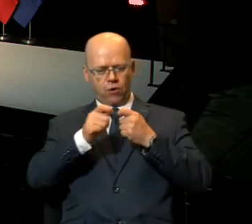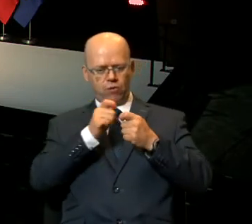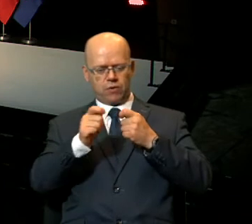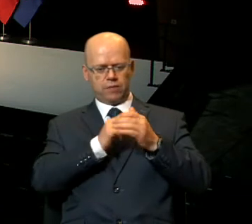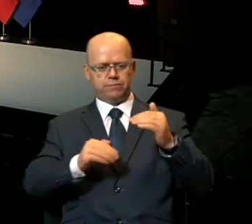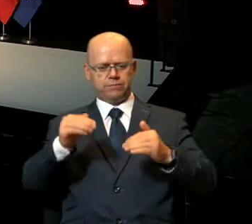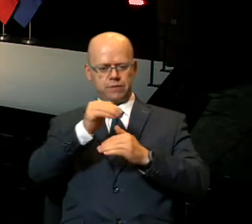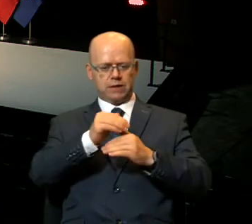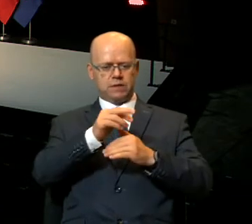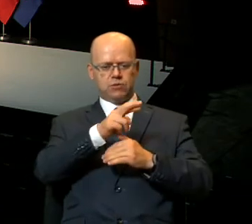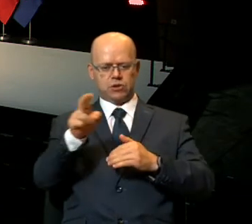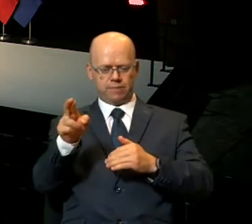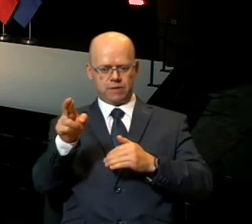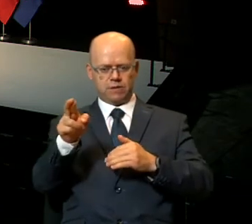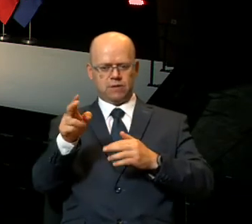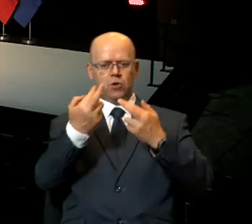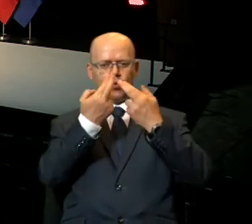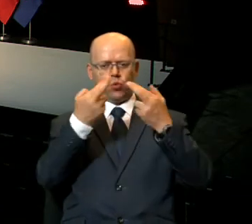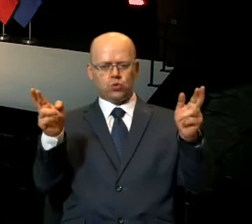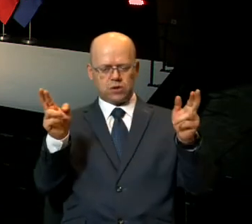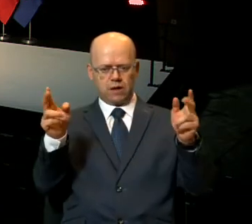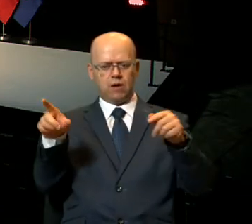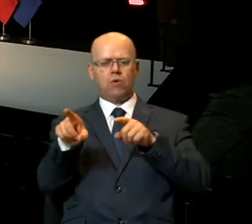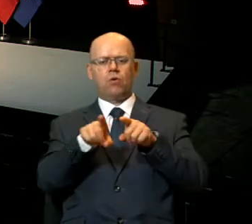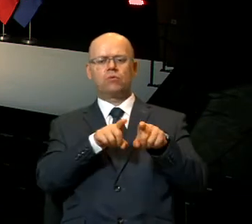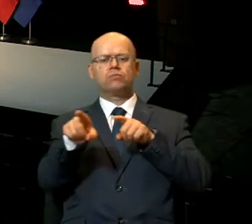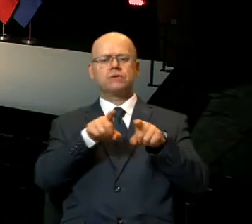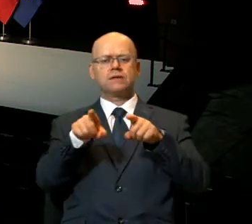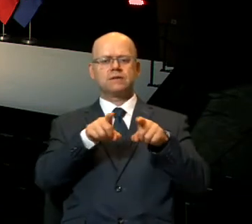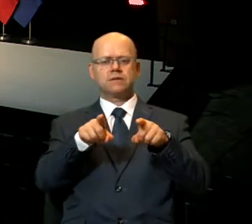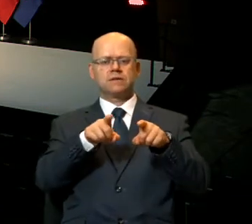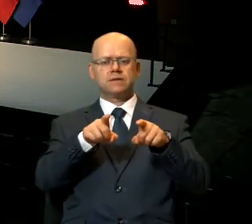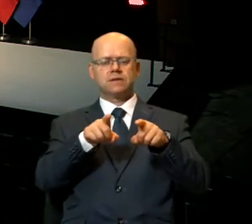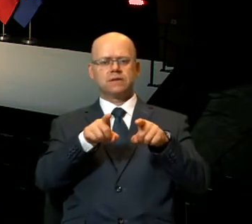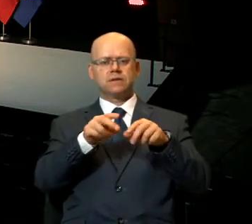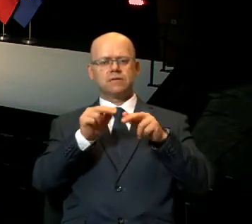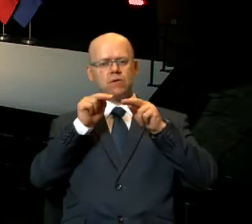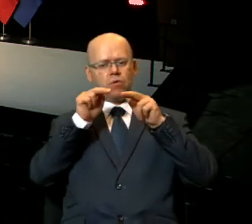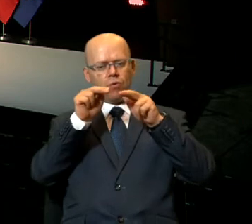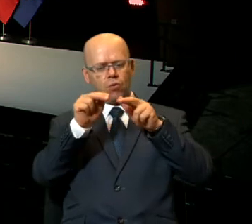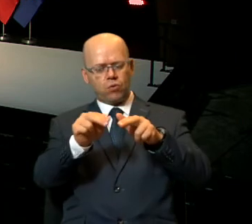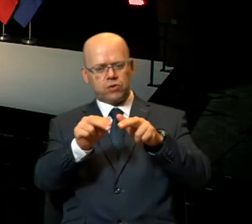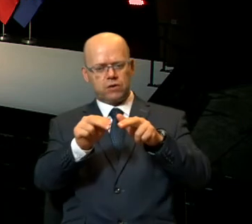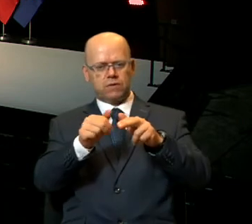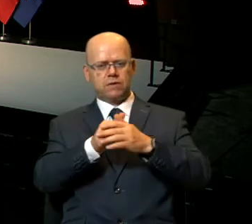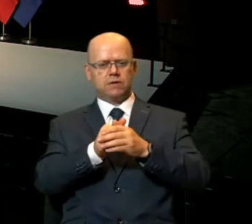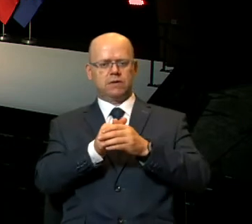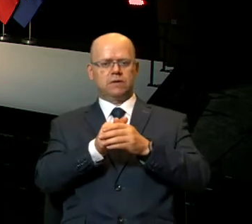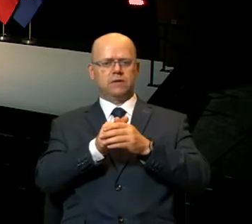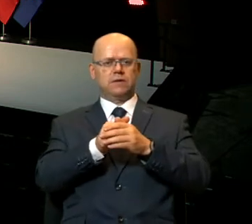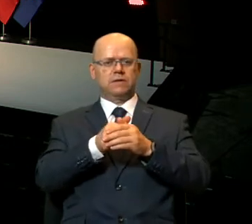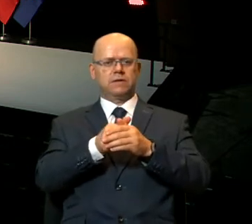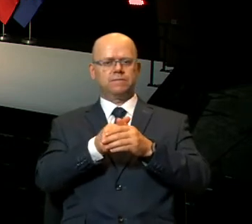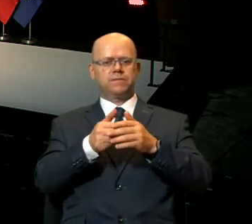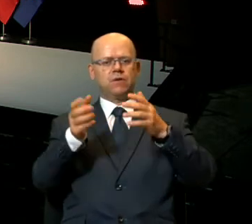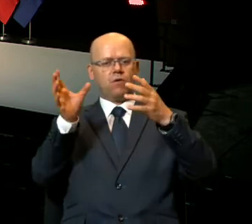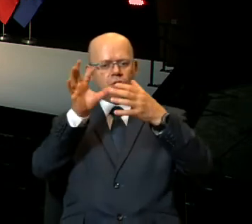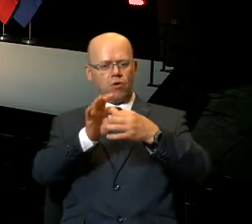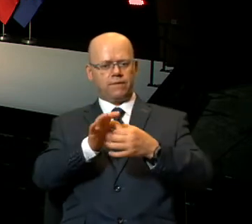nad rzeczami, rezonans oznacza zaangażowanie się w responsywną, zwrotną relację z